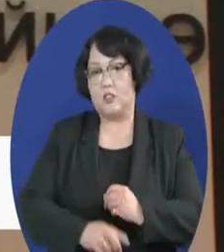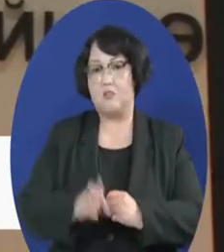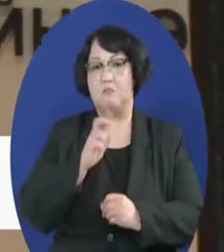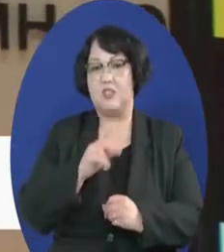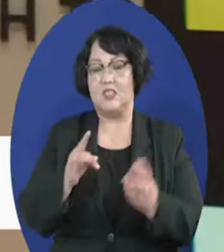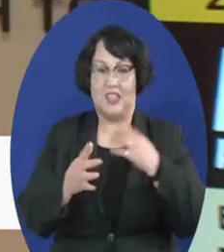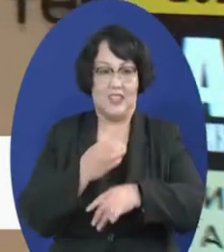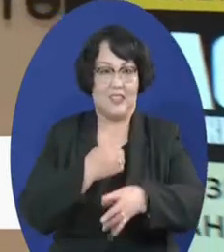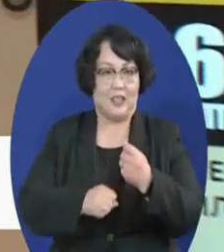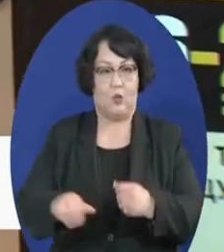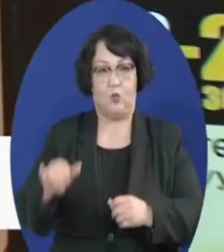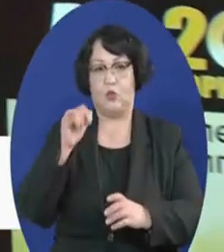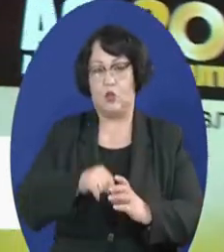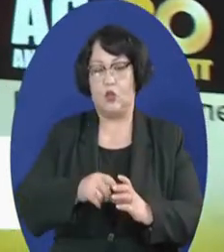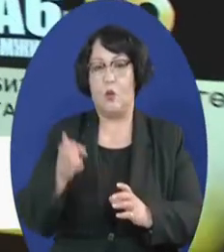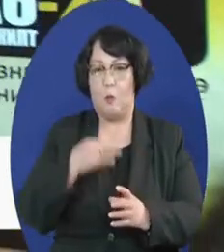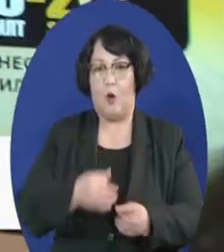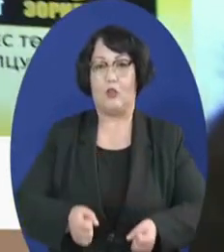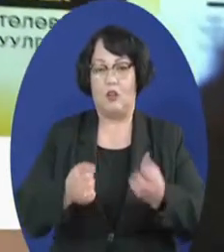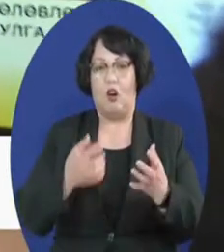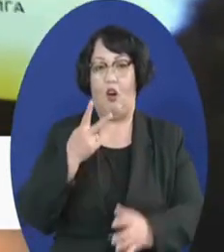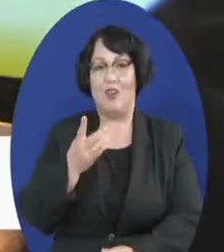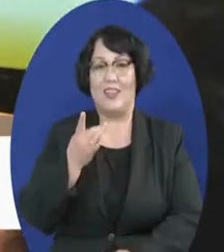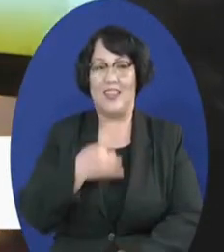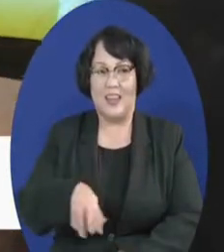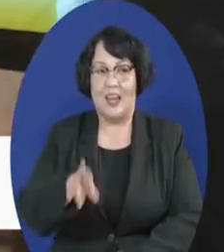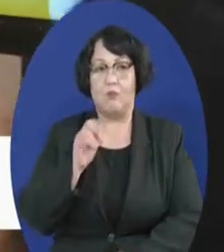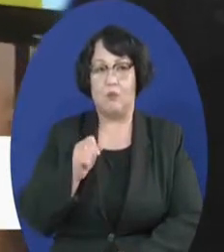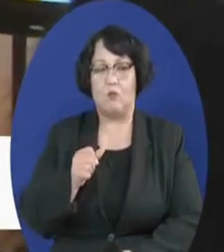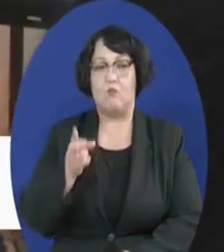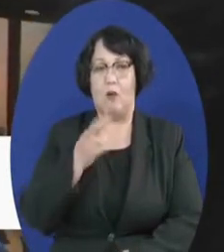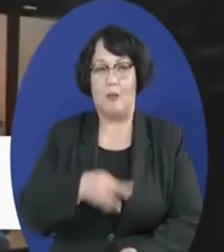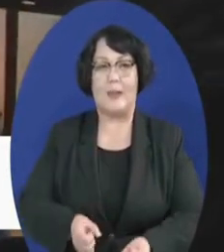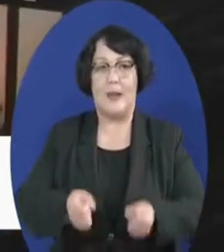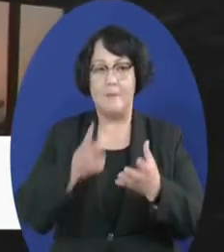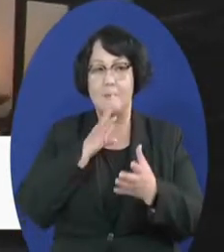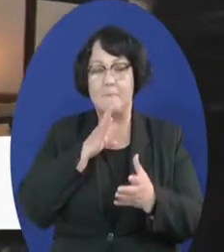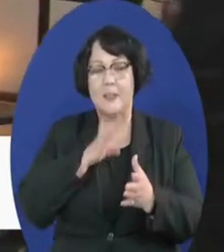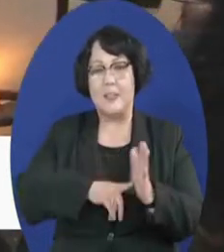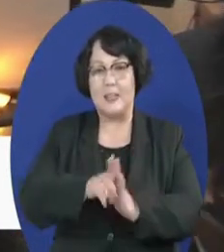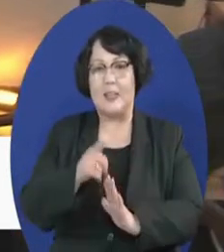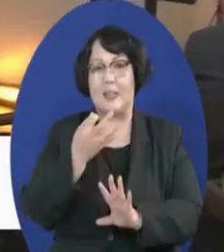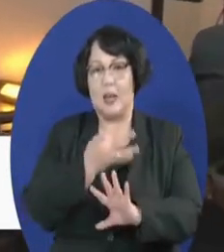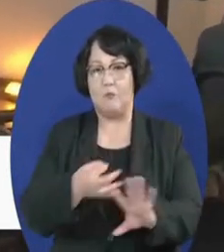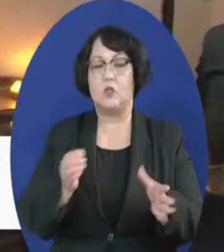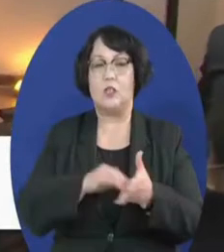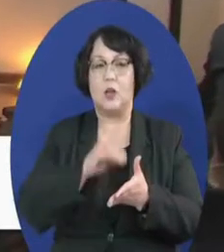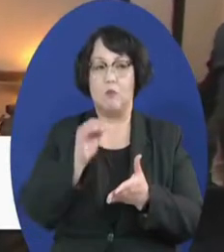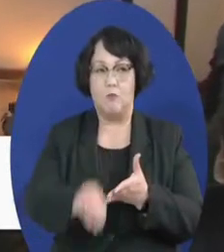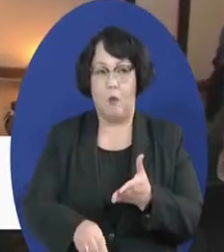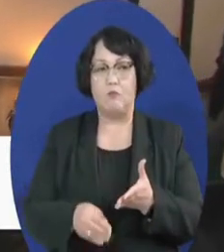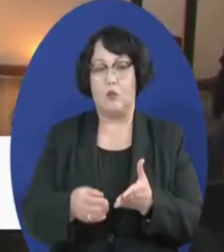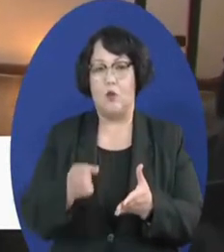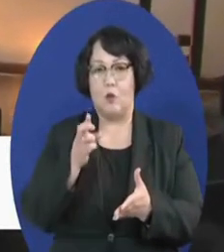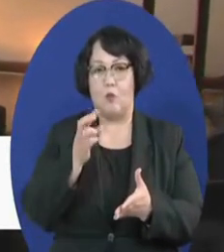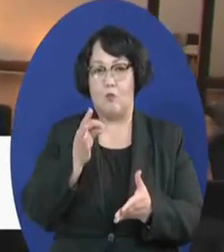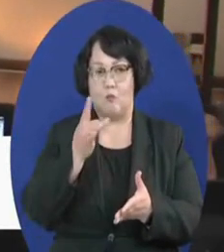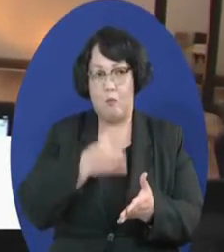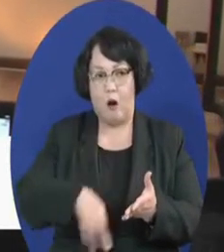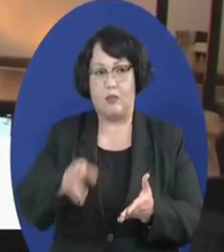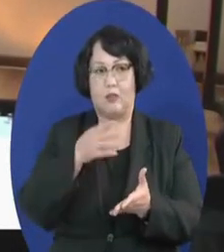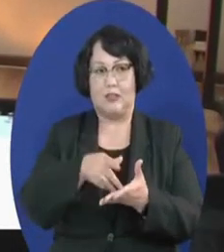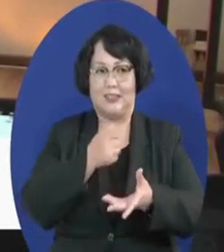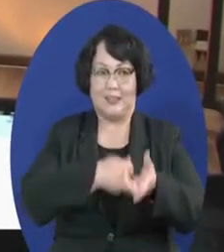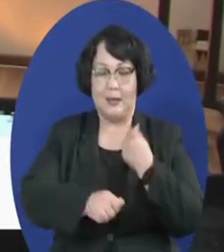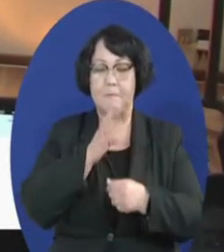арилжаалж, дотооддоо бонд гарганаа. Нийтдээ 2 их найд төгрөгийн бонд гаргахаар төлөвлөж, эхний ээлжинд 800 орчим тэрбум төгрөгийн бонд